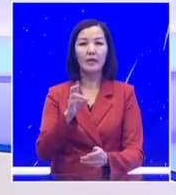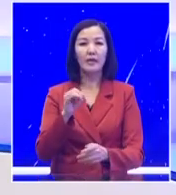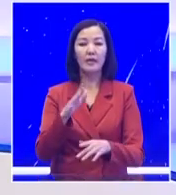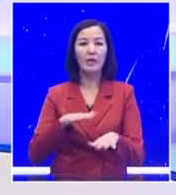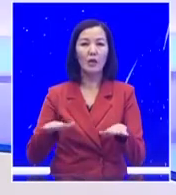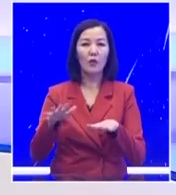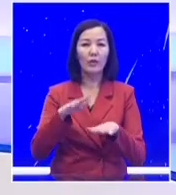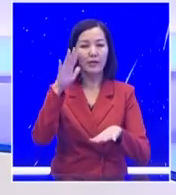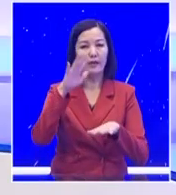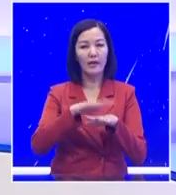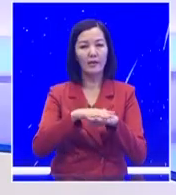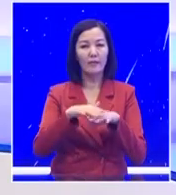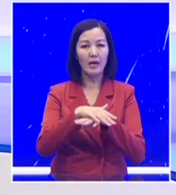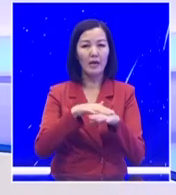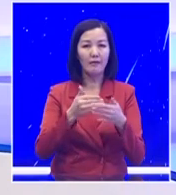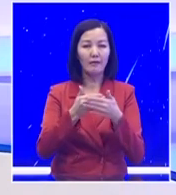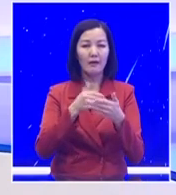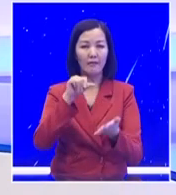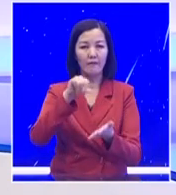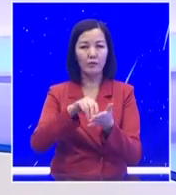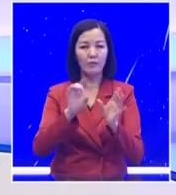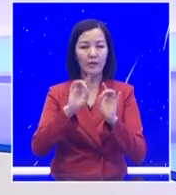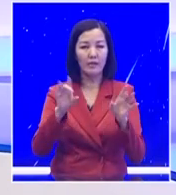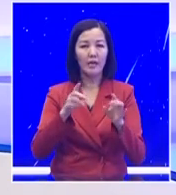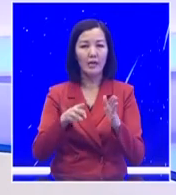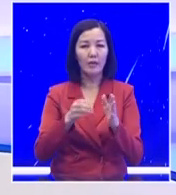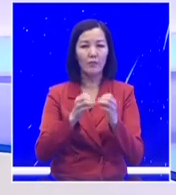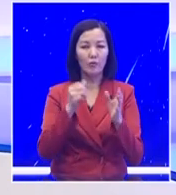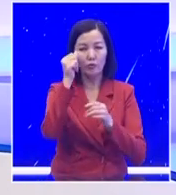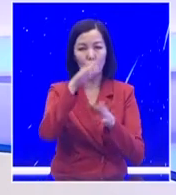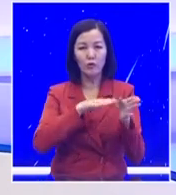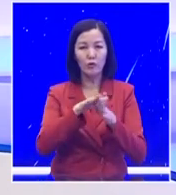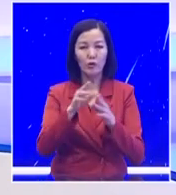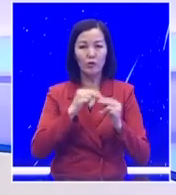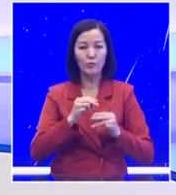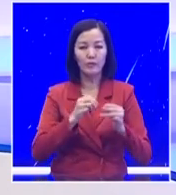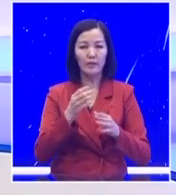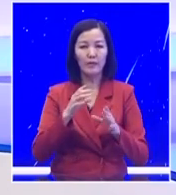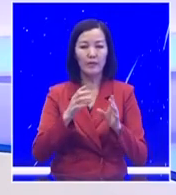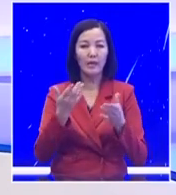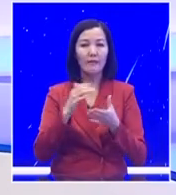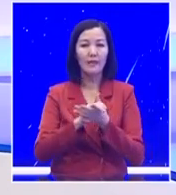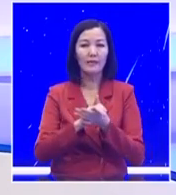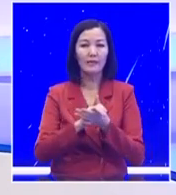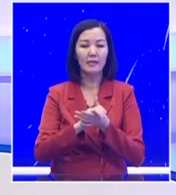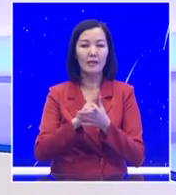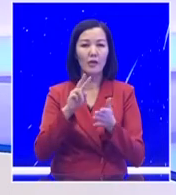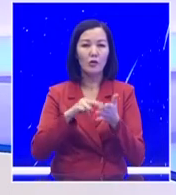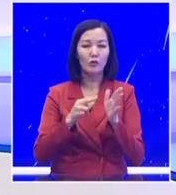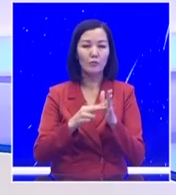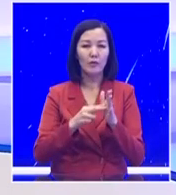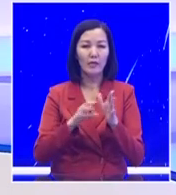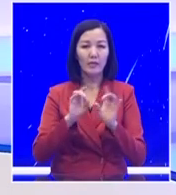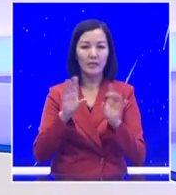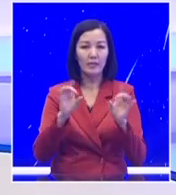Кеген ауданы әкімі де халқына есеп берді. 2019 жылы атқарылған нәтижелі жұмыстарымен бөлісті. Алға қойған жоспарларымен